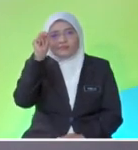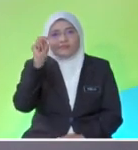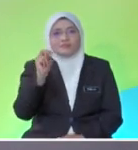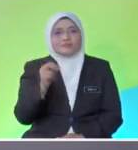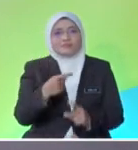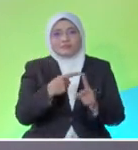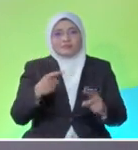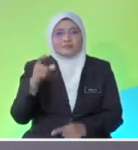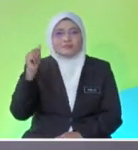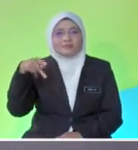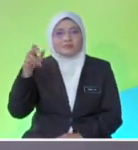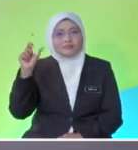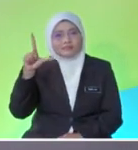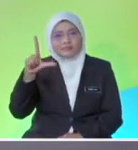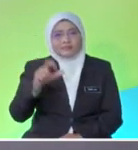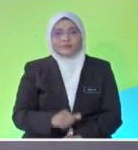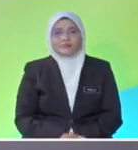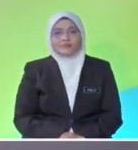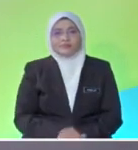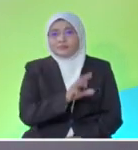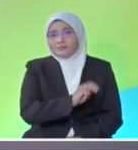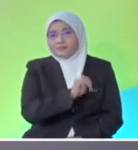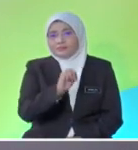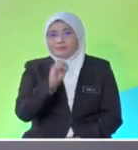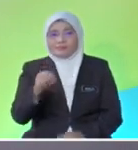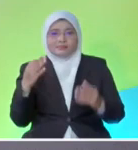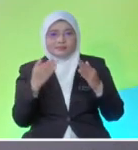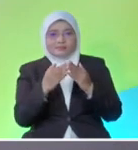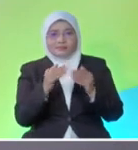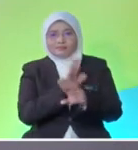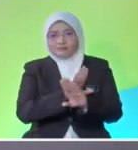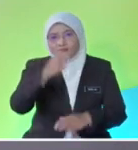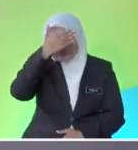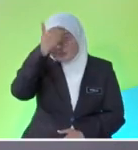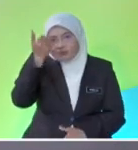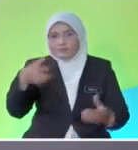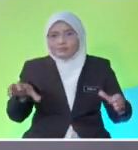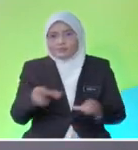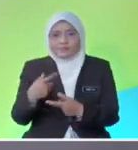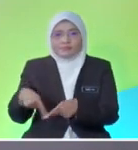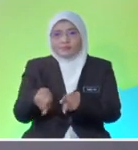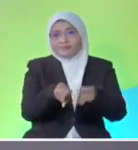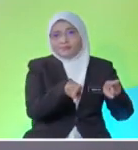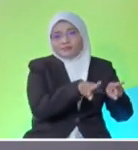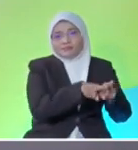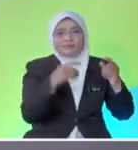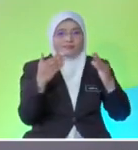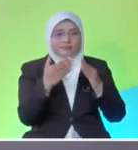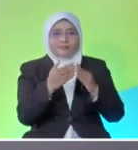Petani, Kedah. Murid-murid di rumah, jangan lupa untuk buat bersama-sama di rumah jam anda sendiri tau. Terima kasih cikgu.